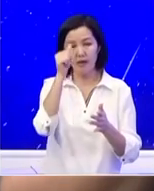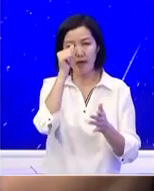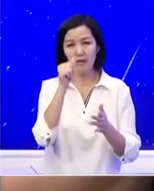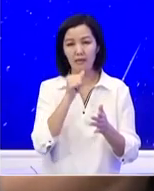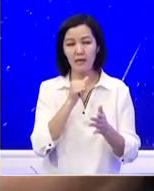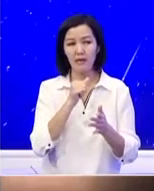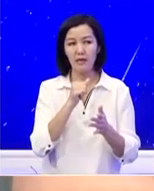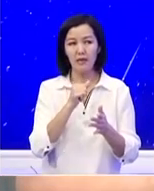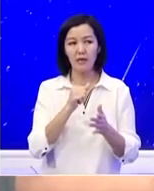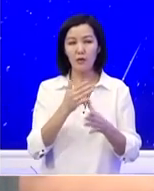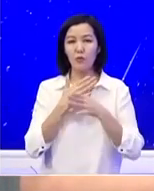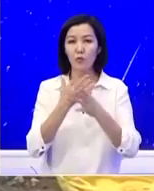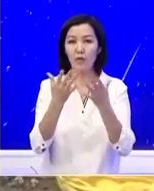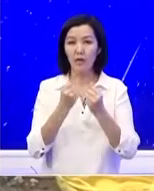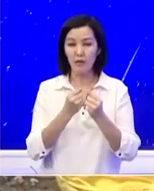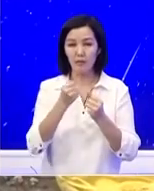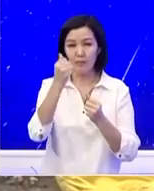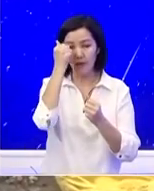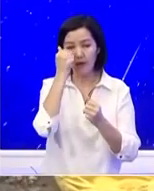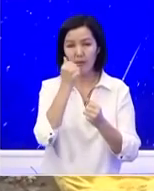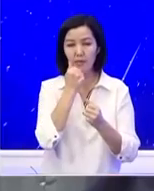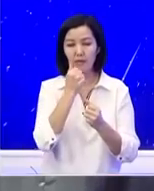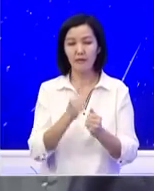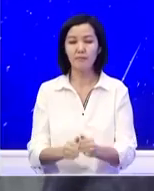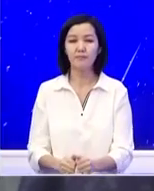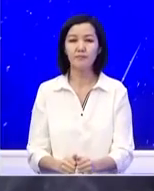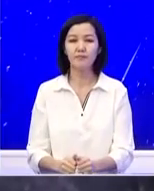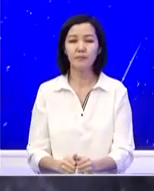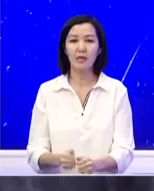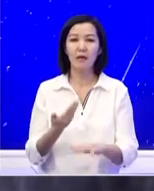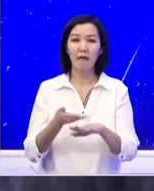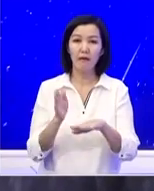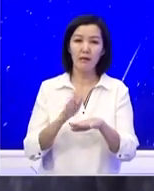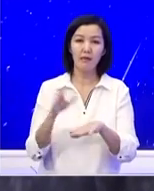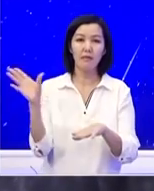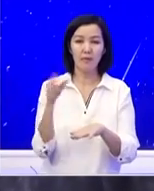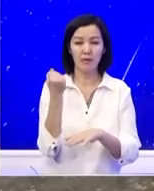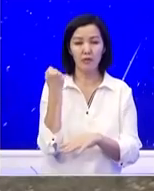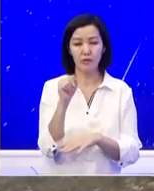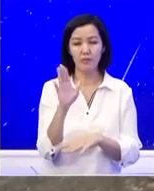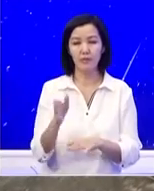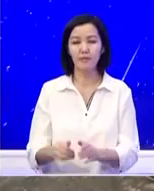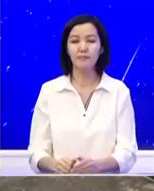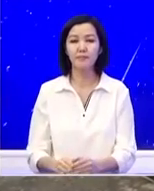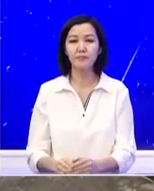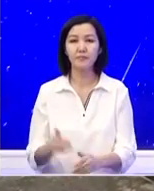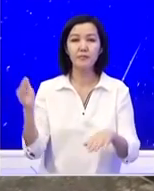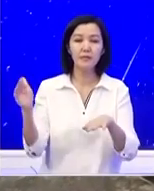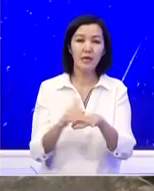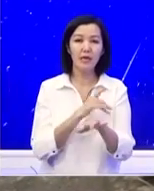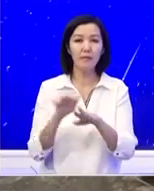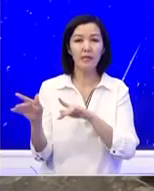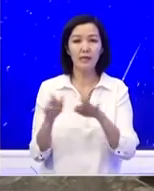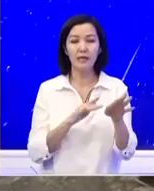осы алғысым шексіз көмек беріп жатқанына. Осы қиындықты бірге жеңеміз. Қайырымдылық ізгі іс.